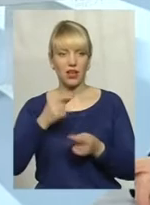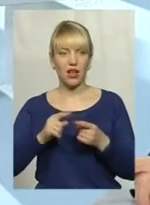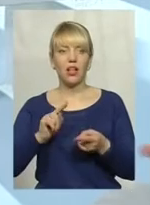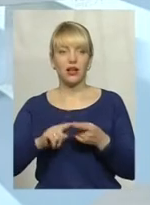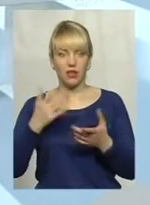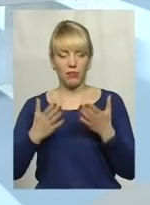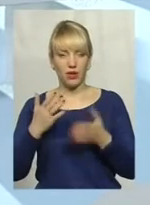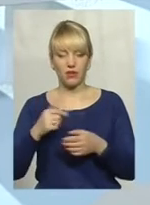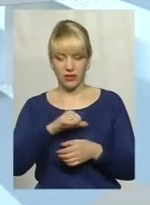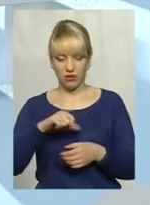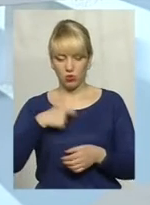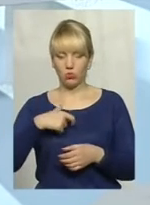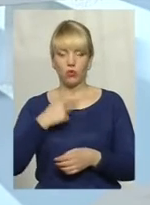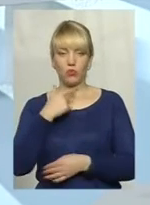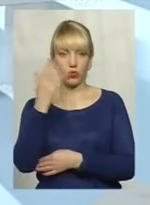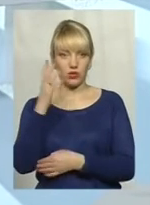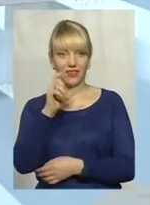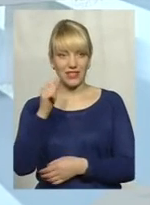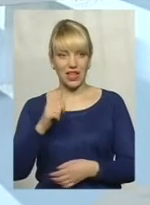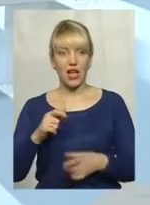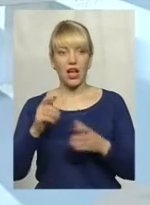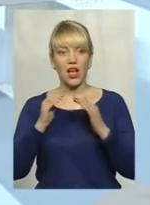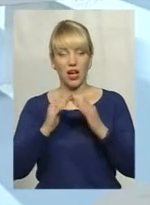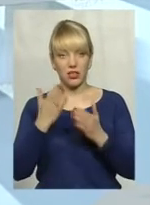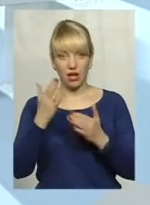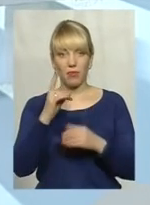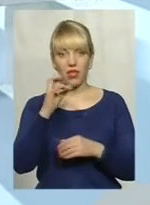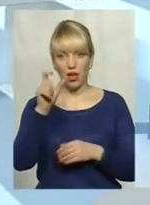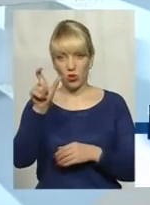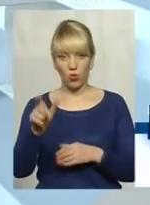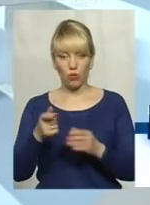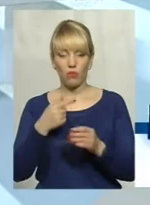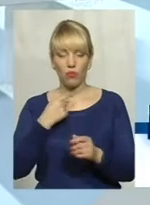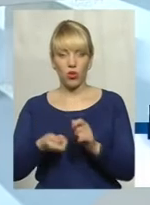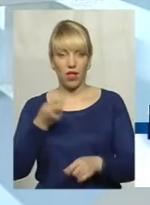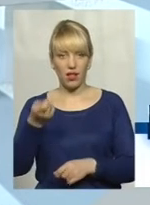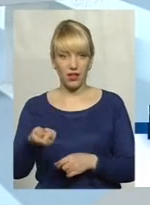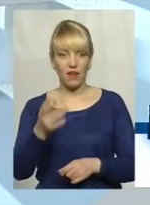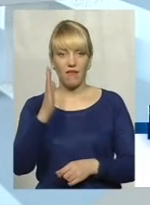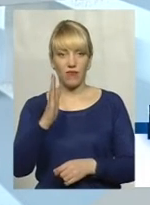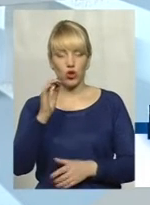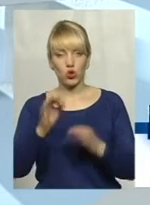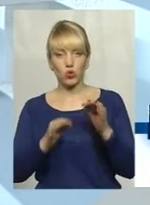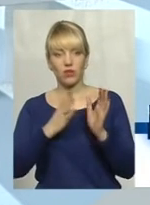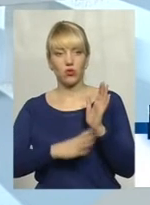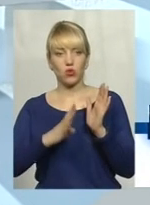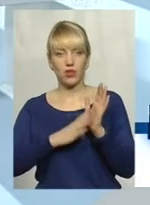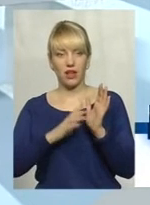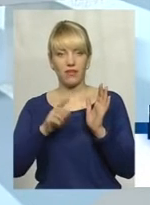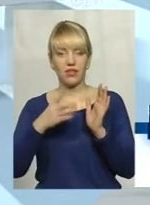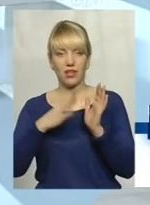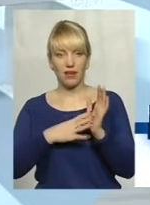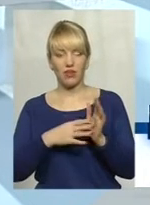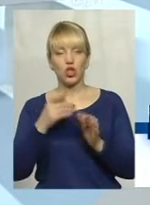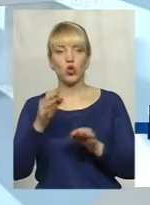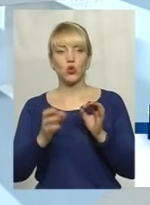проголосував сам собі за гараж, то якби на нього подали в суд, то я думаю, що 99,9 суд би, напевно,